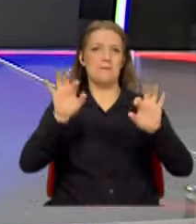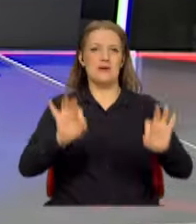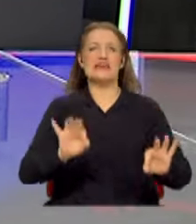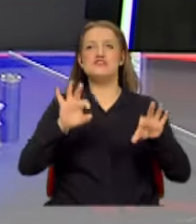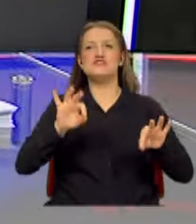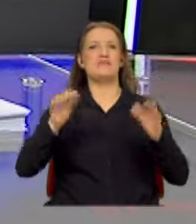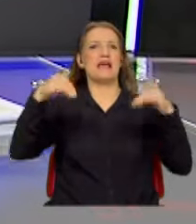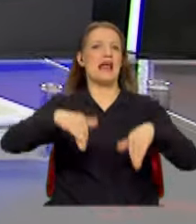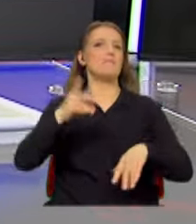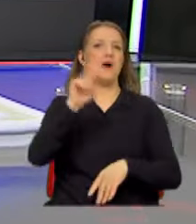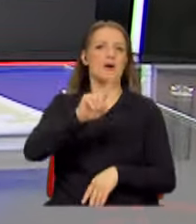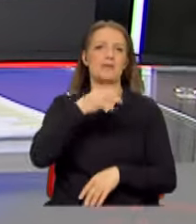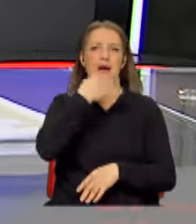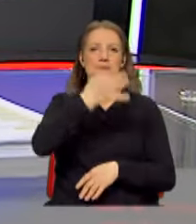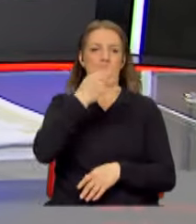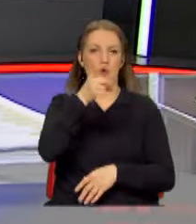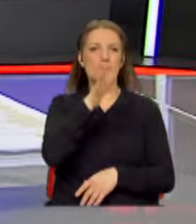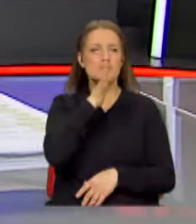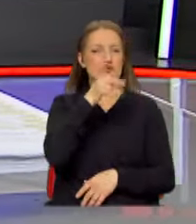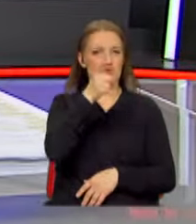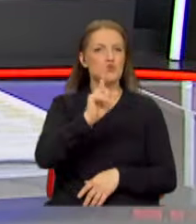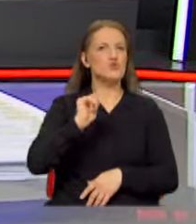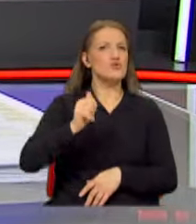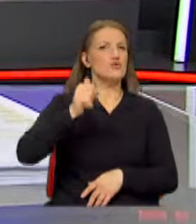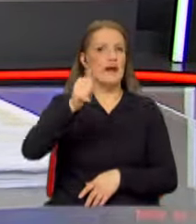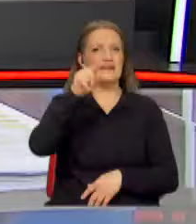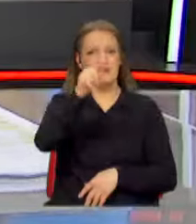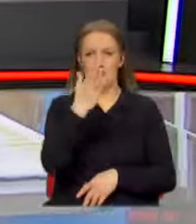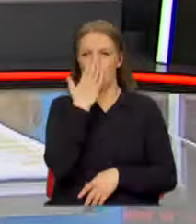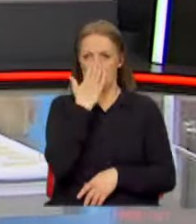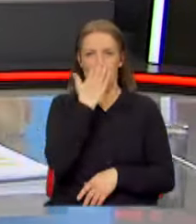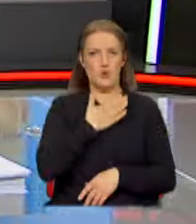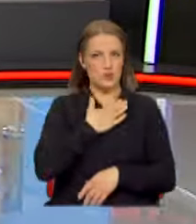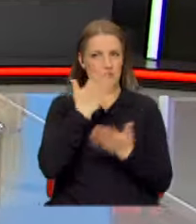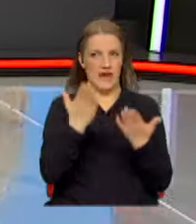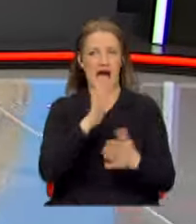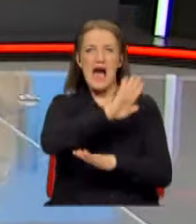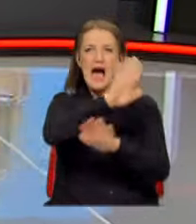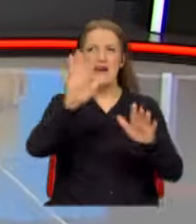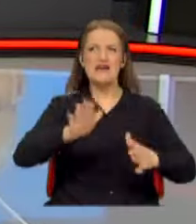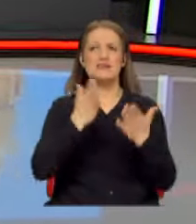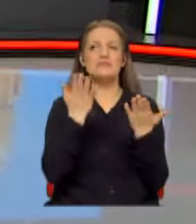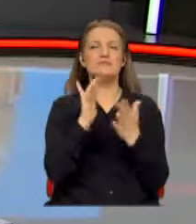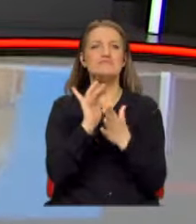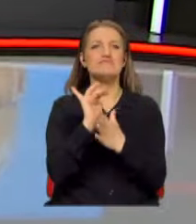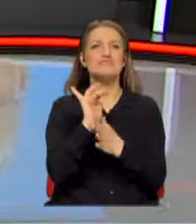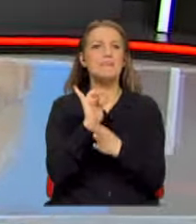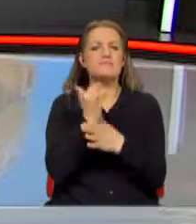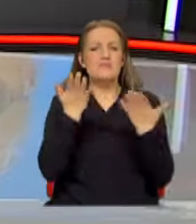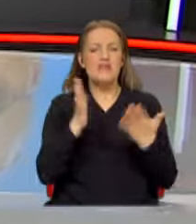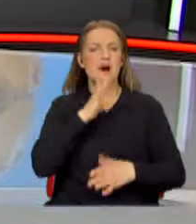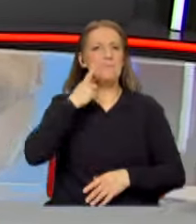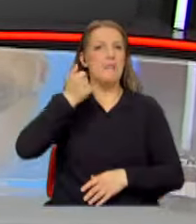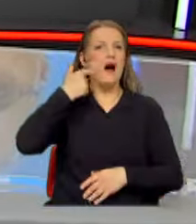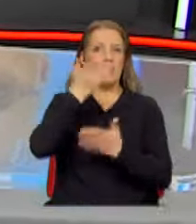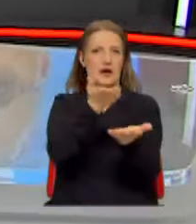Şimdi gelelim bir başka haberimize. O da biliyorsunuz günlerdir sizin önünüzde, herkes baharetlerini sergiliyor.